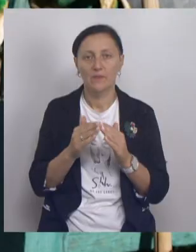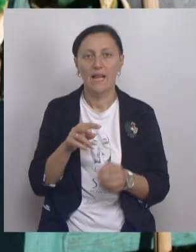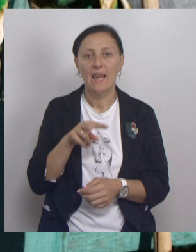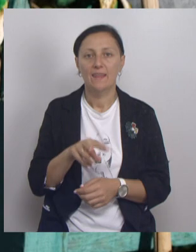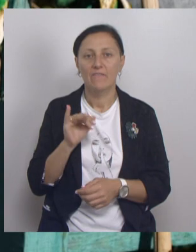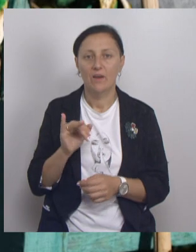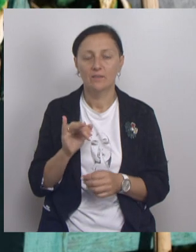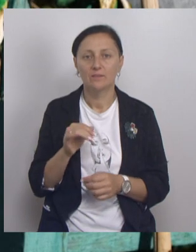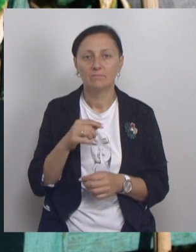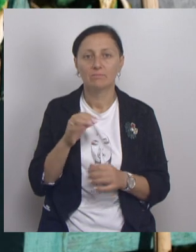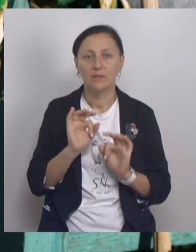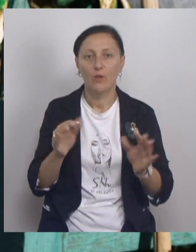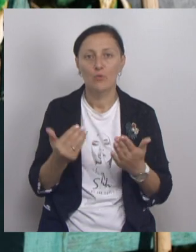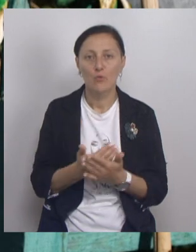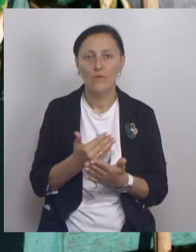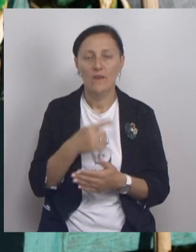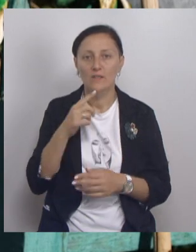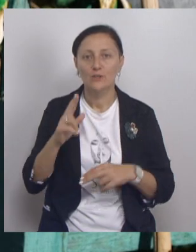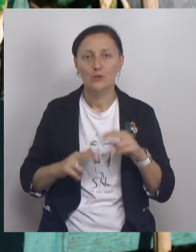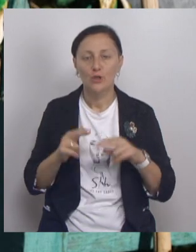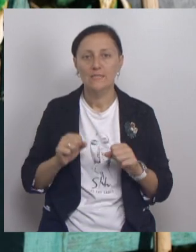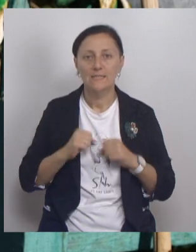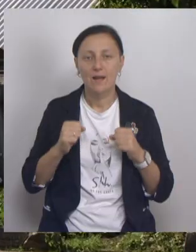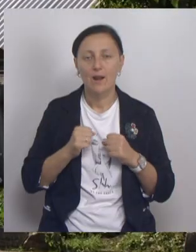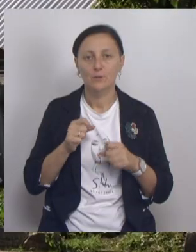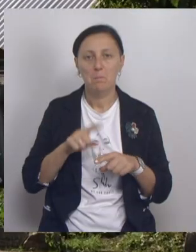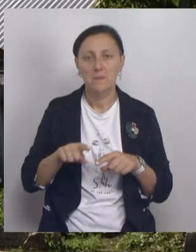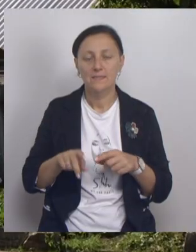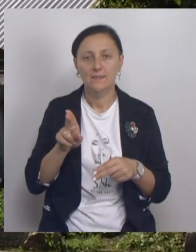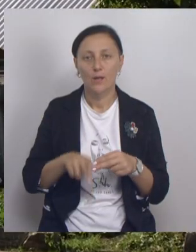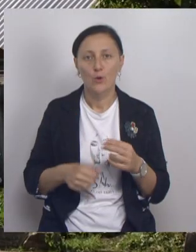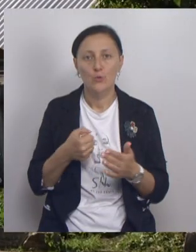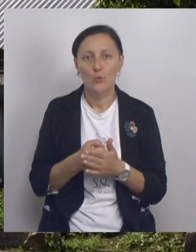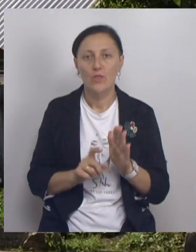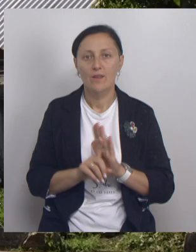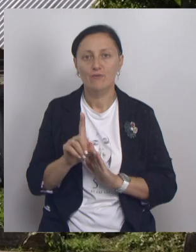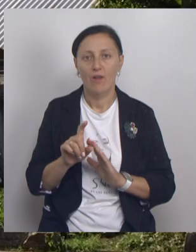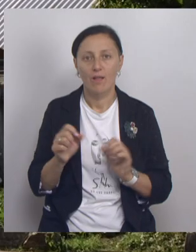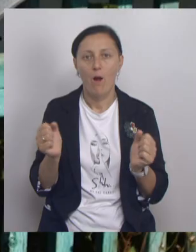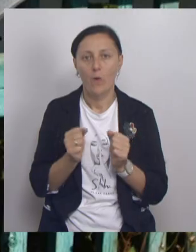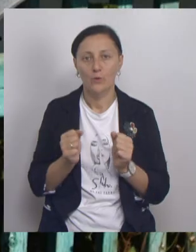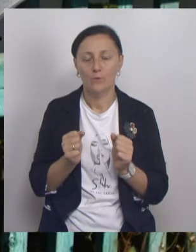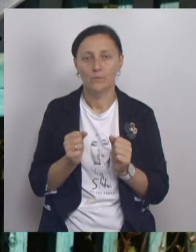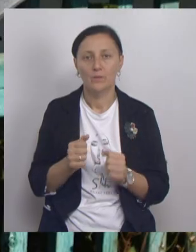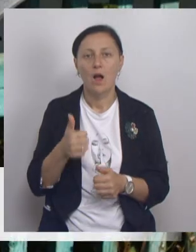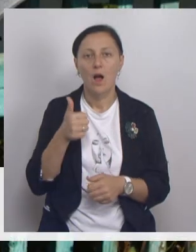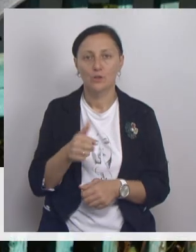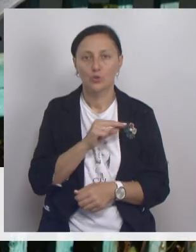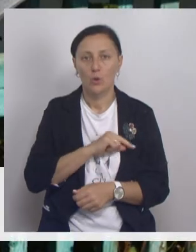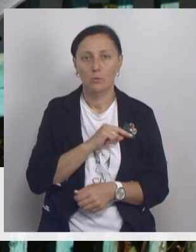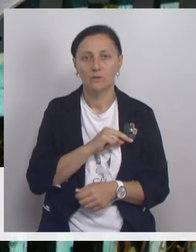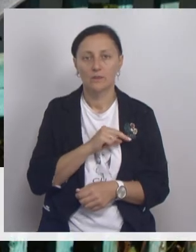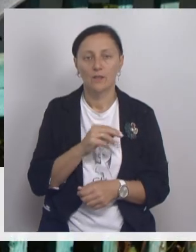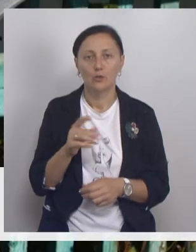порога делится новостями. Говорит, строители стараются закончить все до наступления холодов. Хорошо работают. Они еще ни разу не ушли,